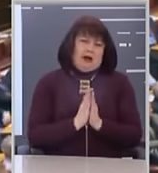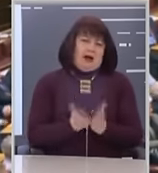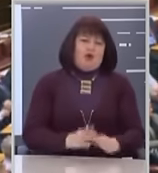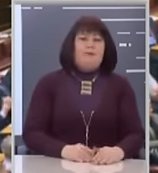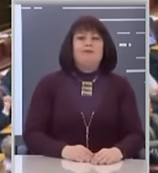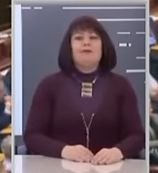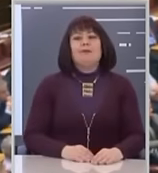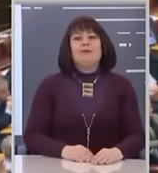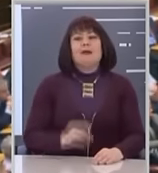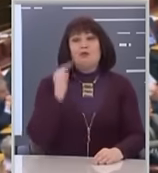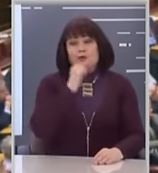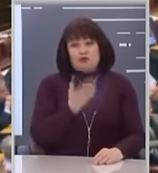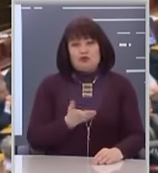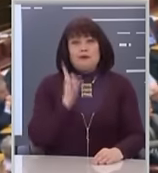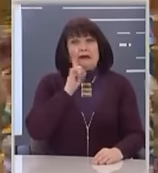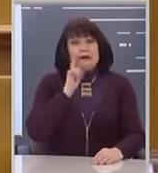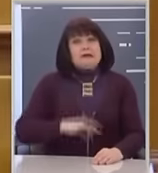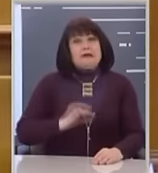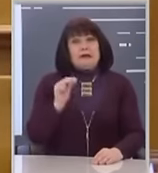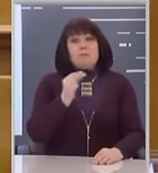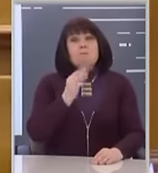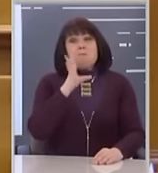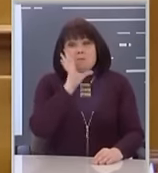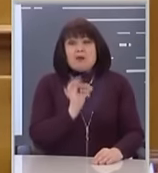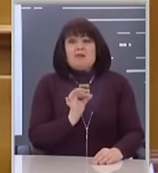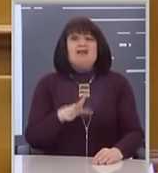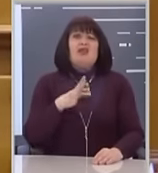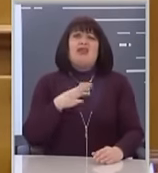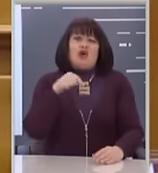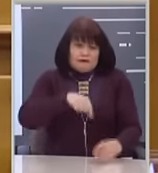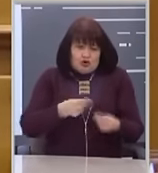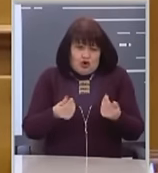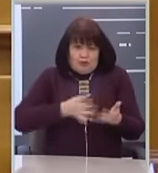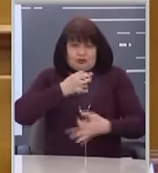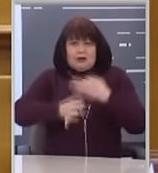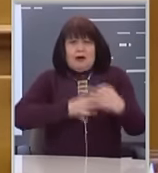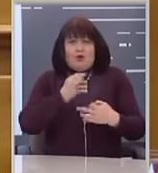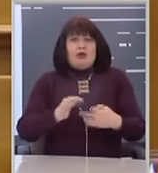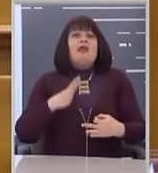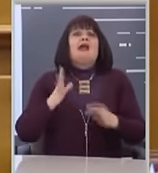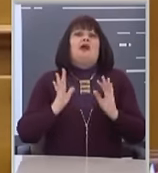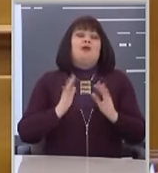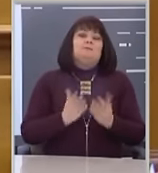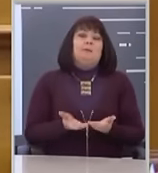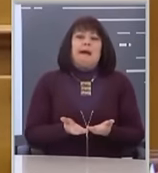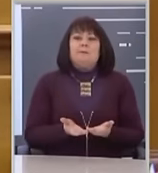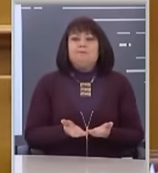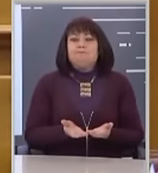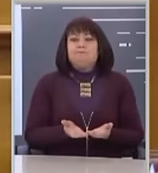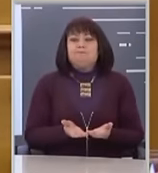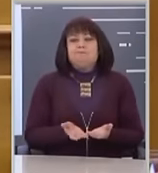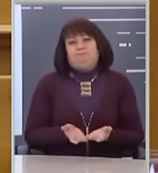διότι πραγματικά. Μην επανέλθετε. Πραγματικά δεν ήθελα να ξεκινήσω έτσι. Αλλά